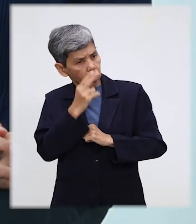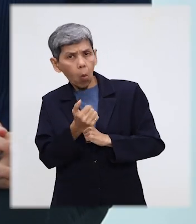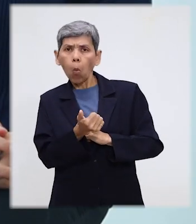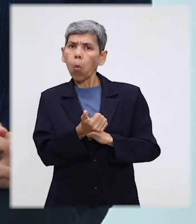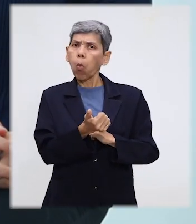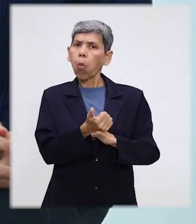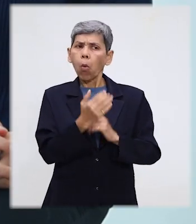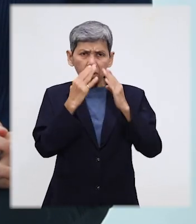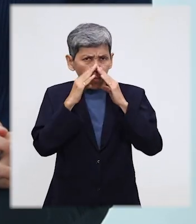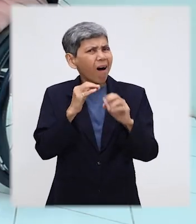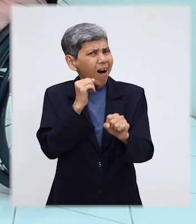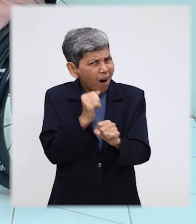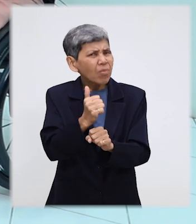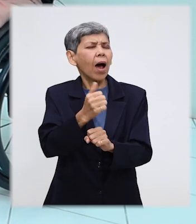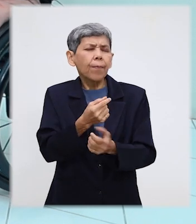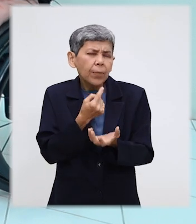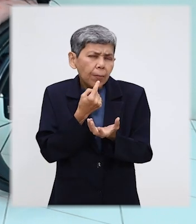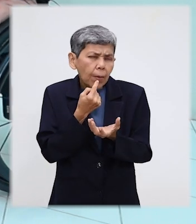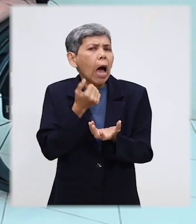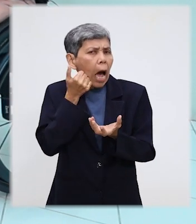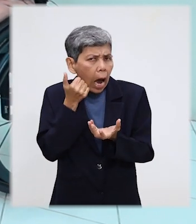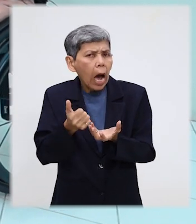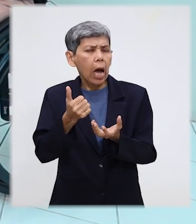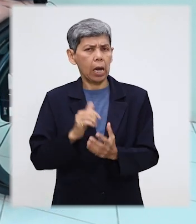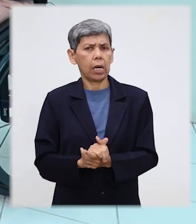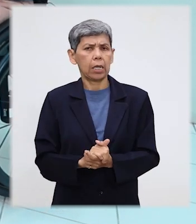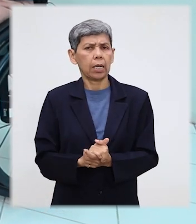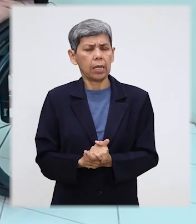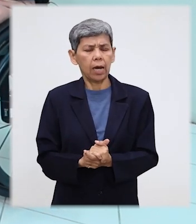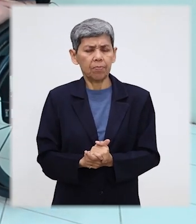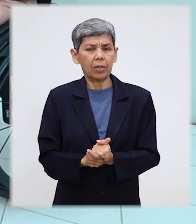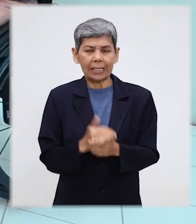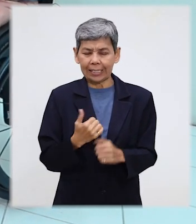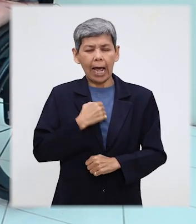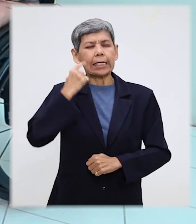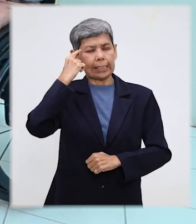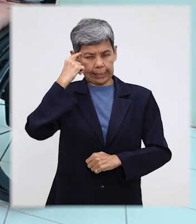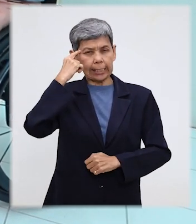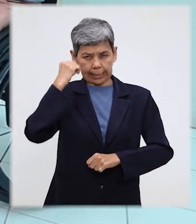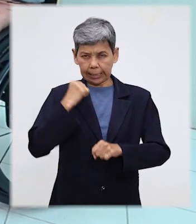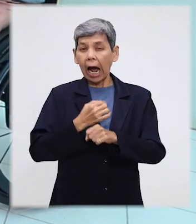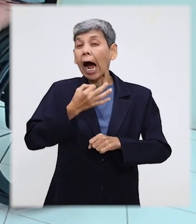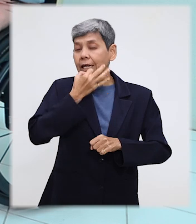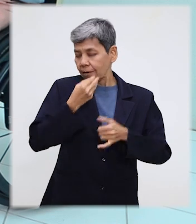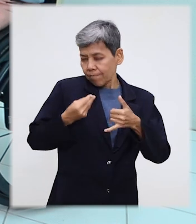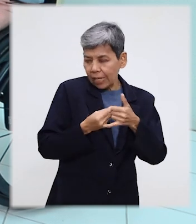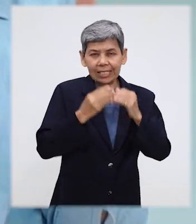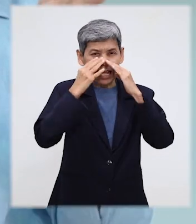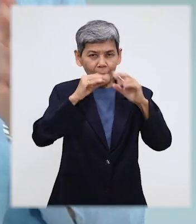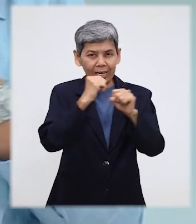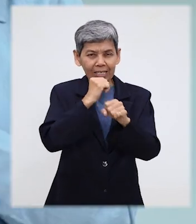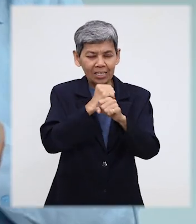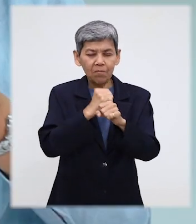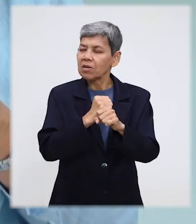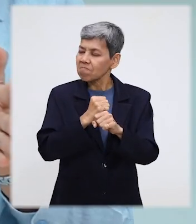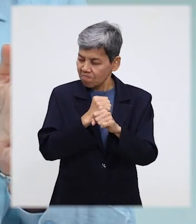ณมีศักยภาพที่จะทำเป็นนักชิมได้นะ อันนี้ก็ทางนี้ก็เลยมองว่าในเรื่องของการสร้างอาชีพให้เขามีอะไร